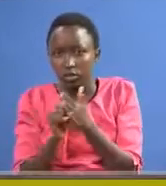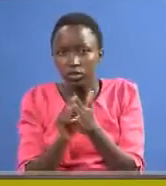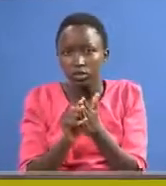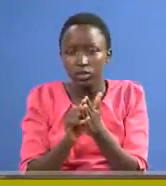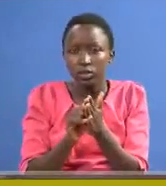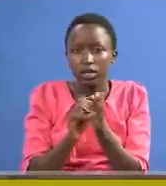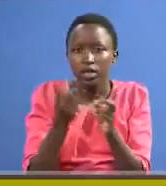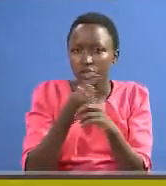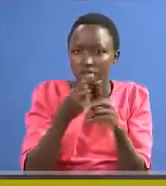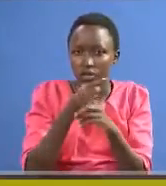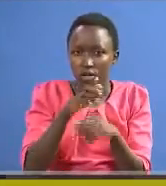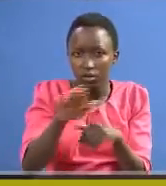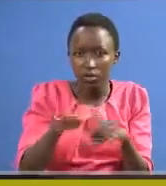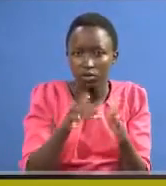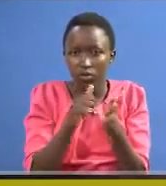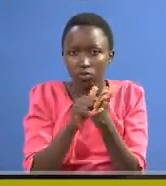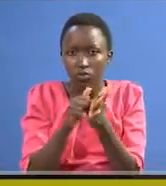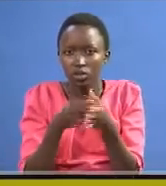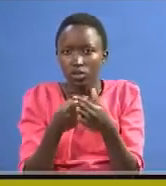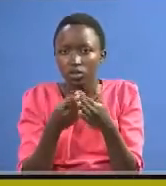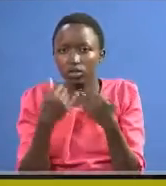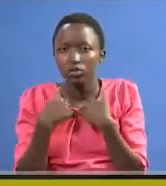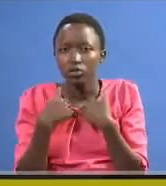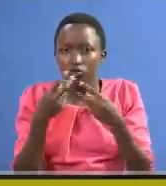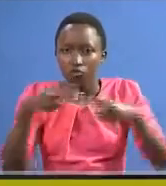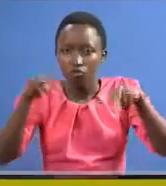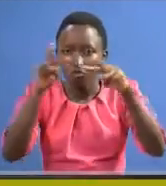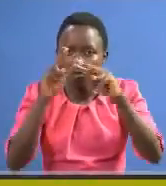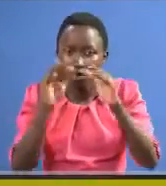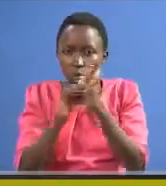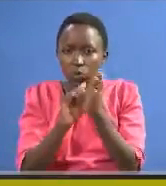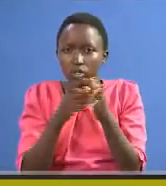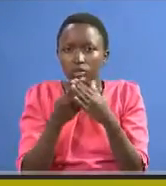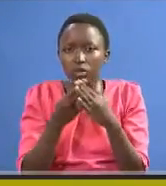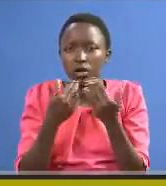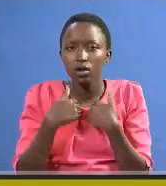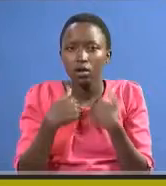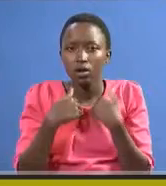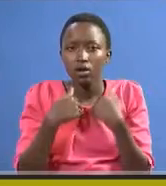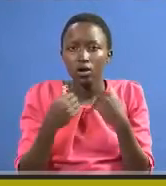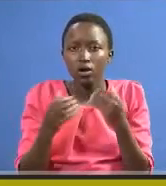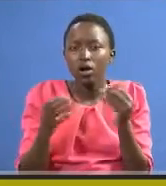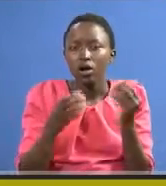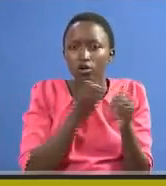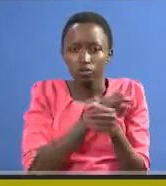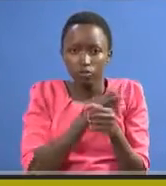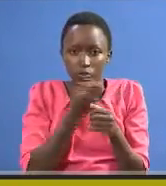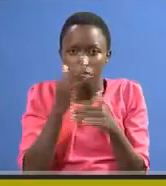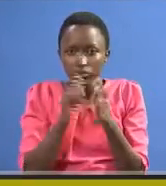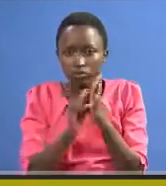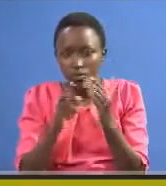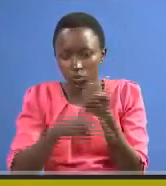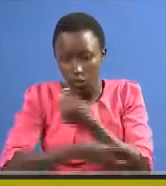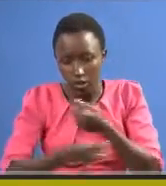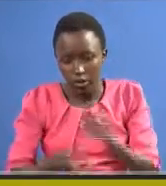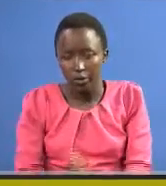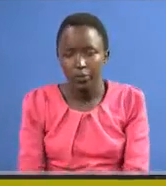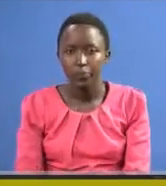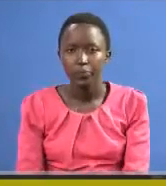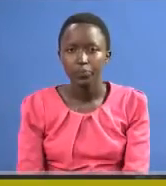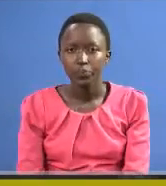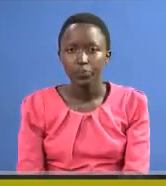katika sehemu mbalimbali kwenye kifaa ambacho ni cha thamani na ambacho kiko katika hatari ya kuibiwa.